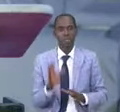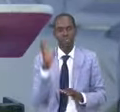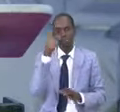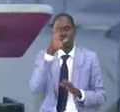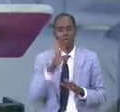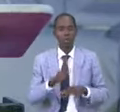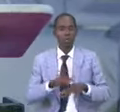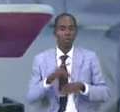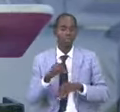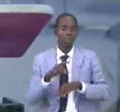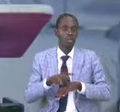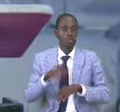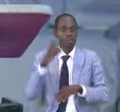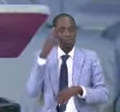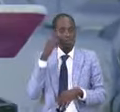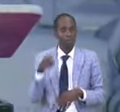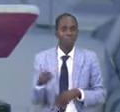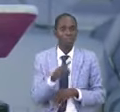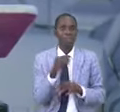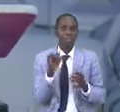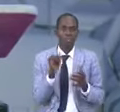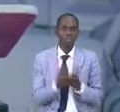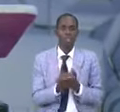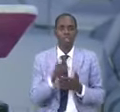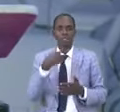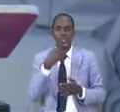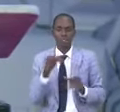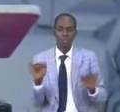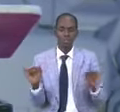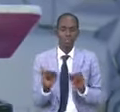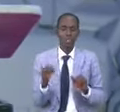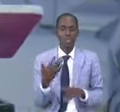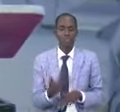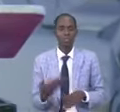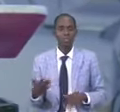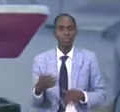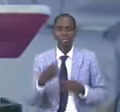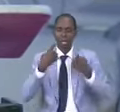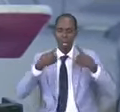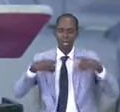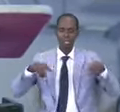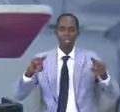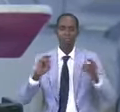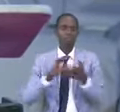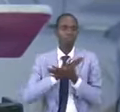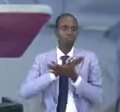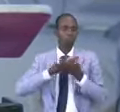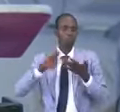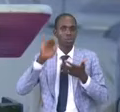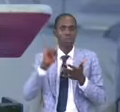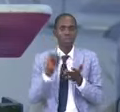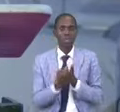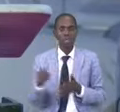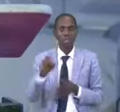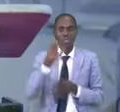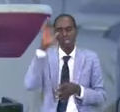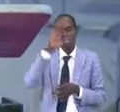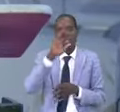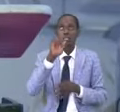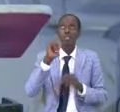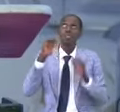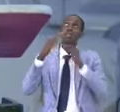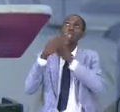ceux qui parlent ainsi montrent qu'ils cherchent une patrie à partir d'aujourd'hui je prie que le ciel soit à